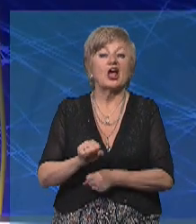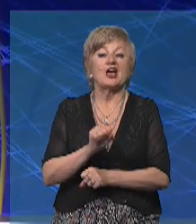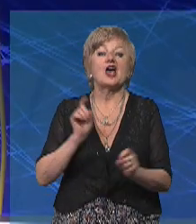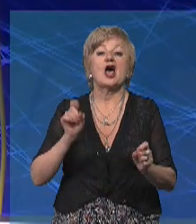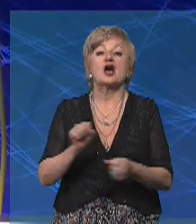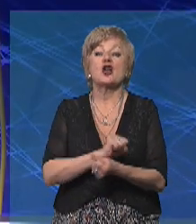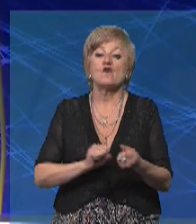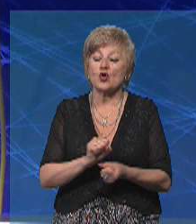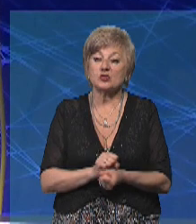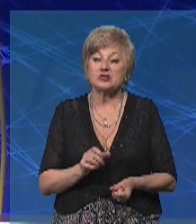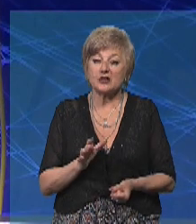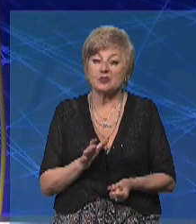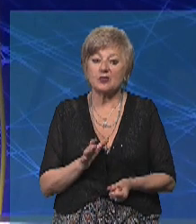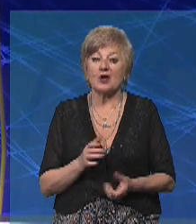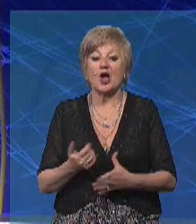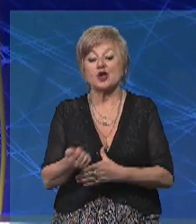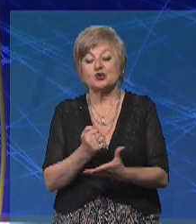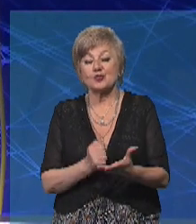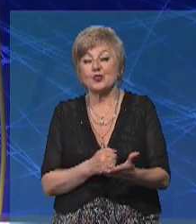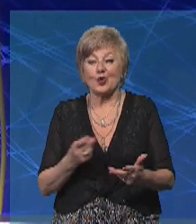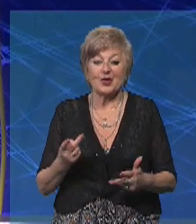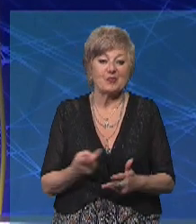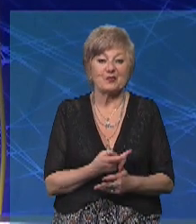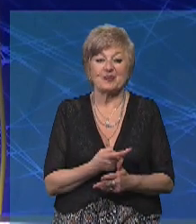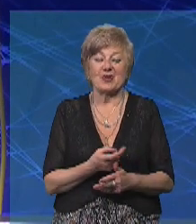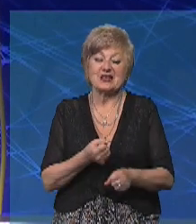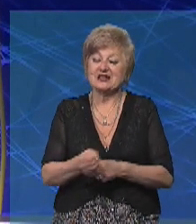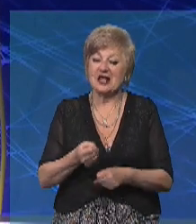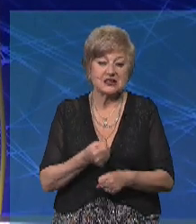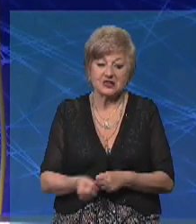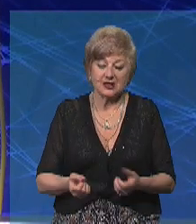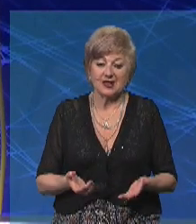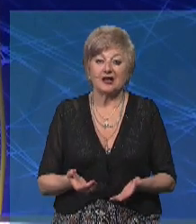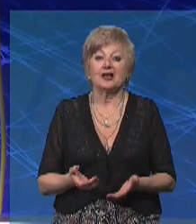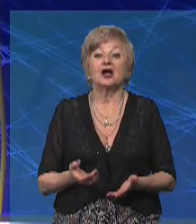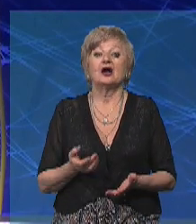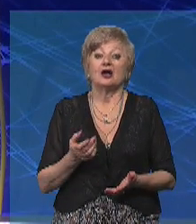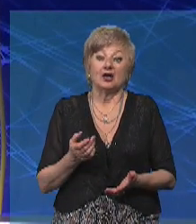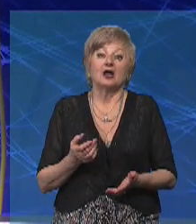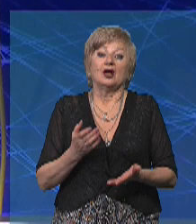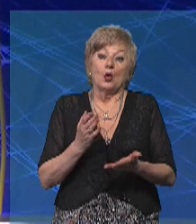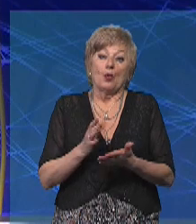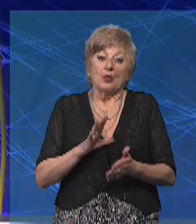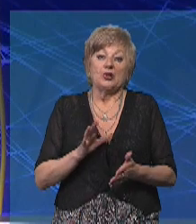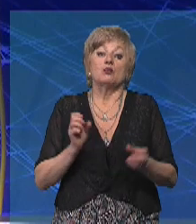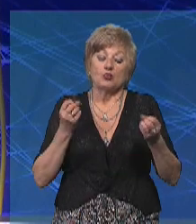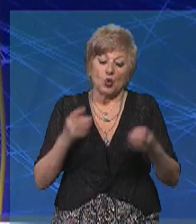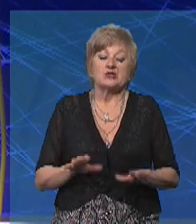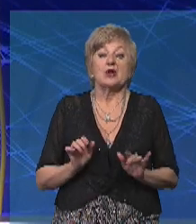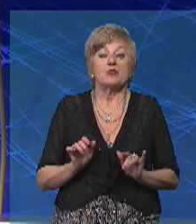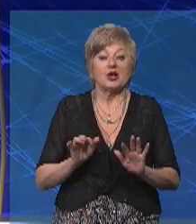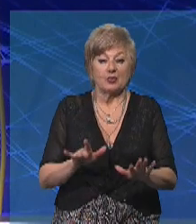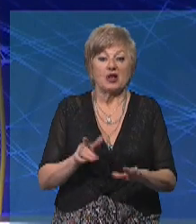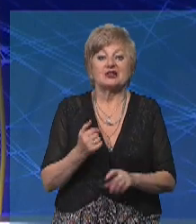без зброї, там, без якогось там насилля. Сформувався якийсь такий запит. От у